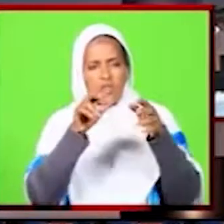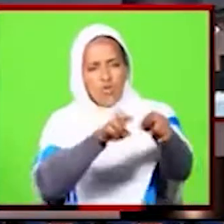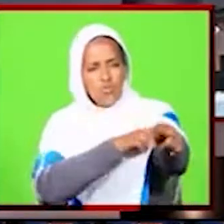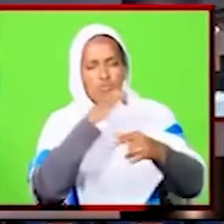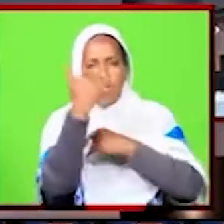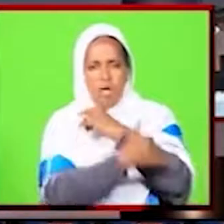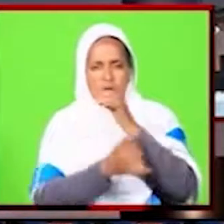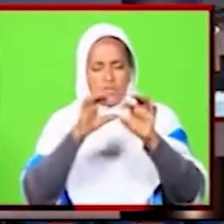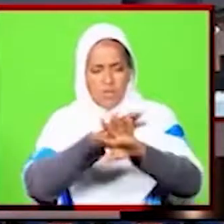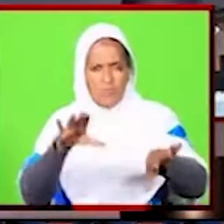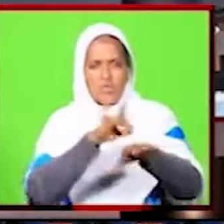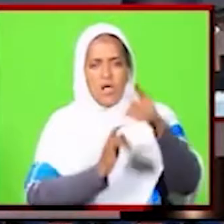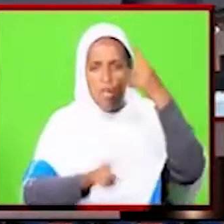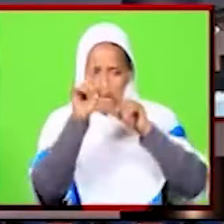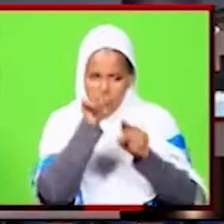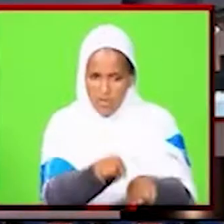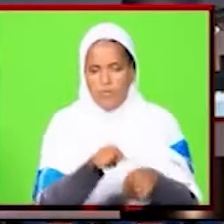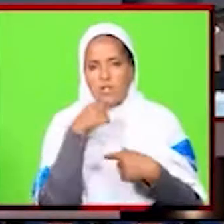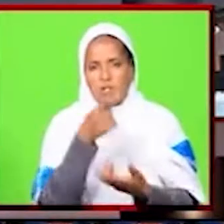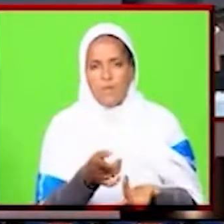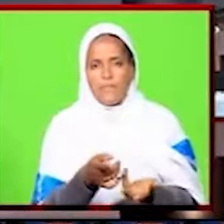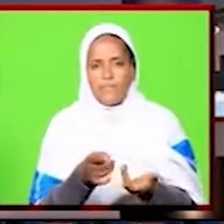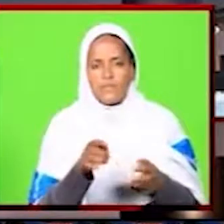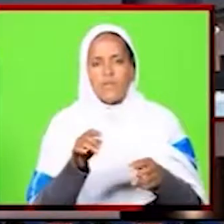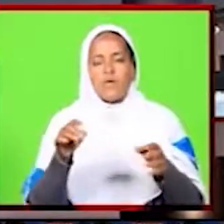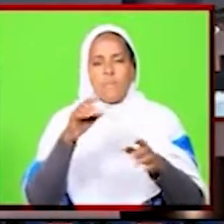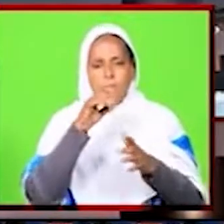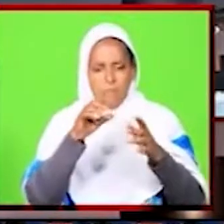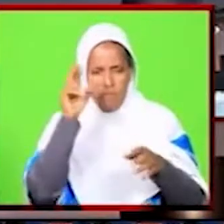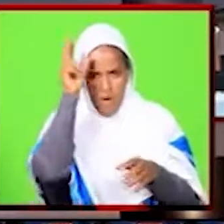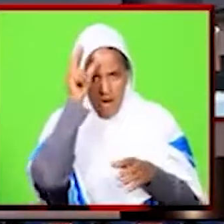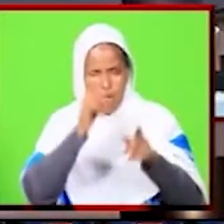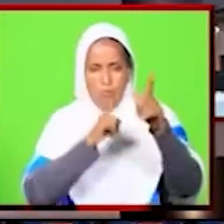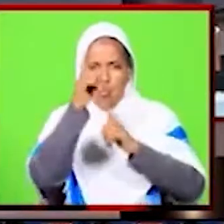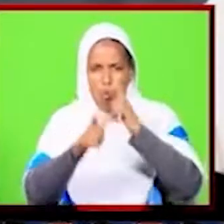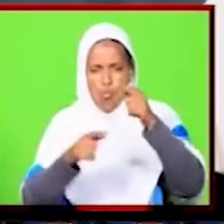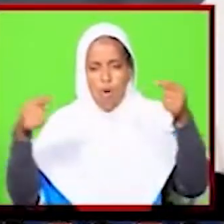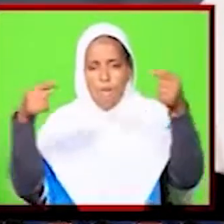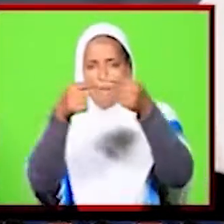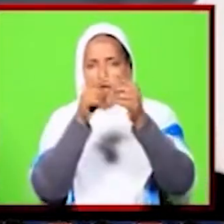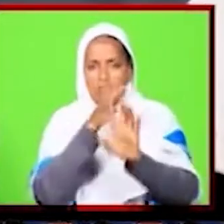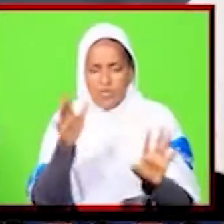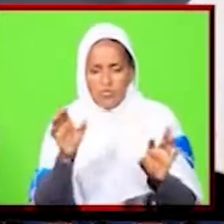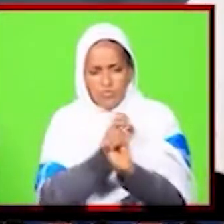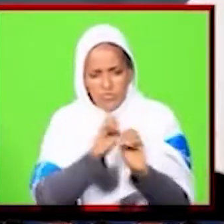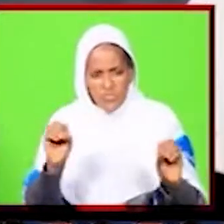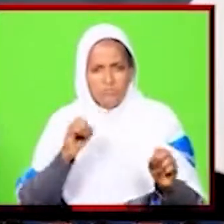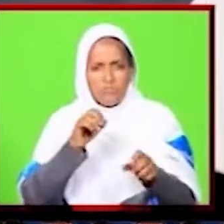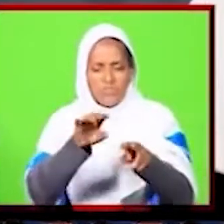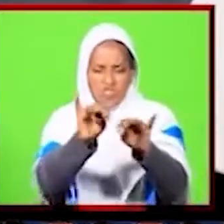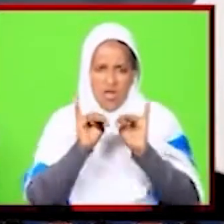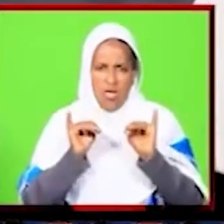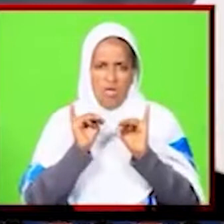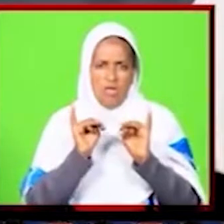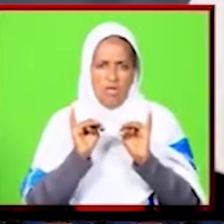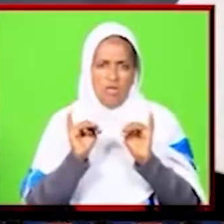እንደሚበር ከሩቅ አገር ከምድር ዳር ያመጣብሃል። እንግዲህ በባህል በቋንቋ በምን የማትገናኟቸውን